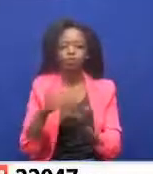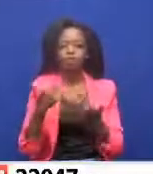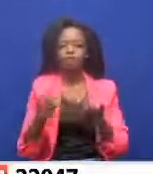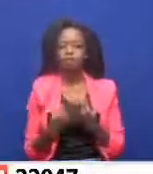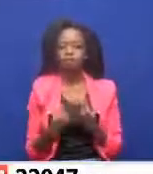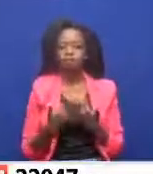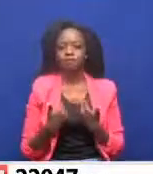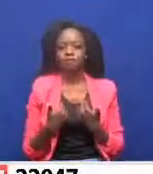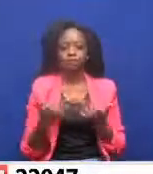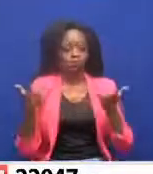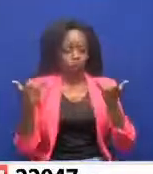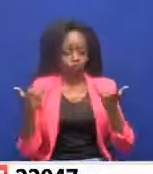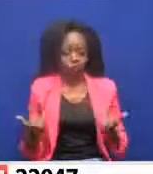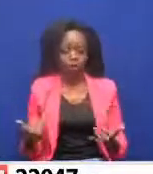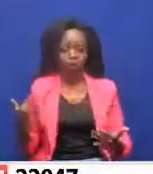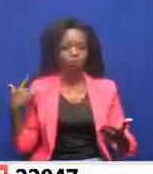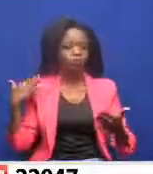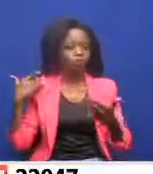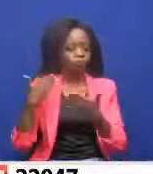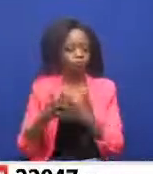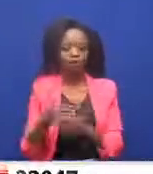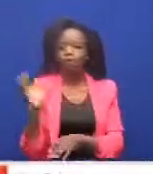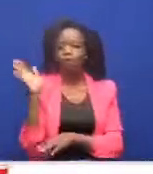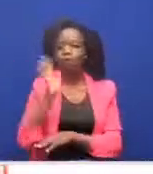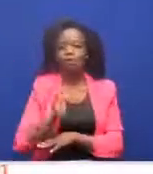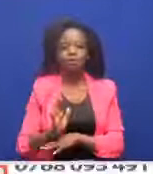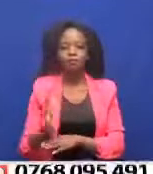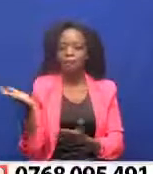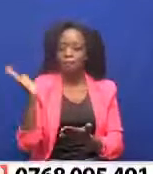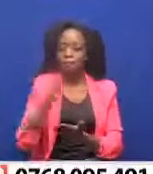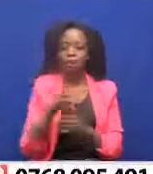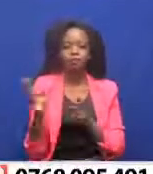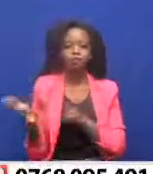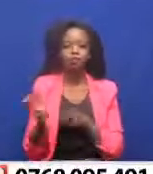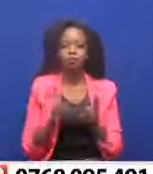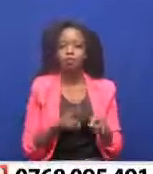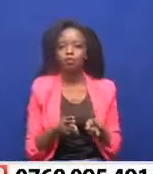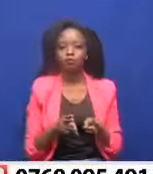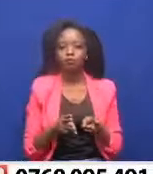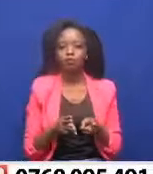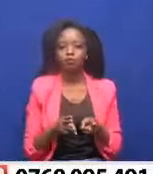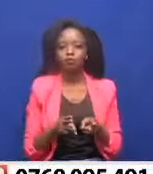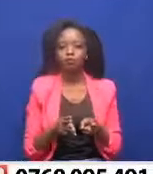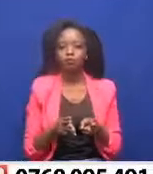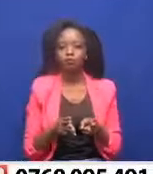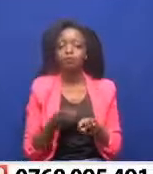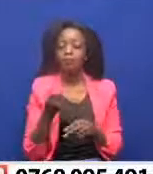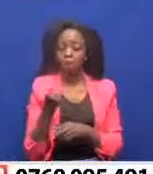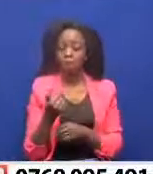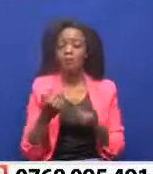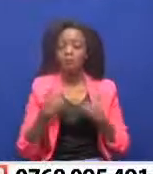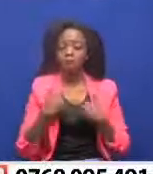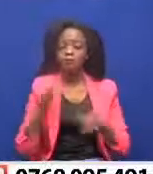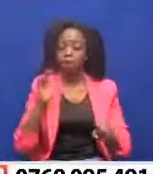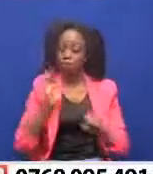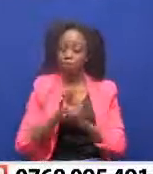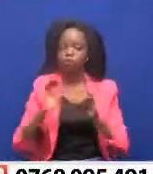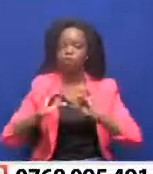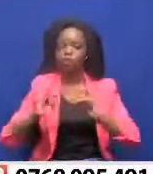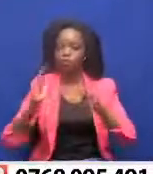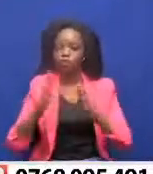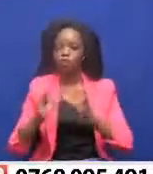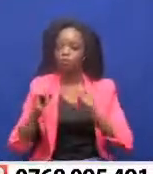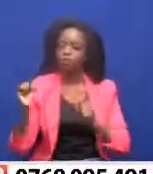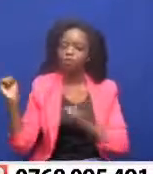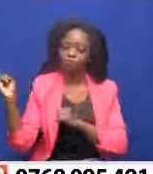ikayumba na hadi wa leo hawajairudi katika barabara kwa sababu Yusuf Manji naye hela alikuwa nazo yeye angenunua mchezaji